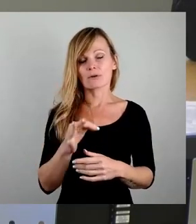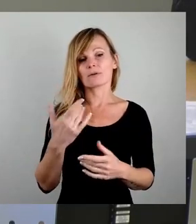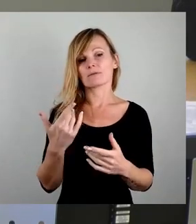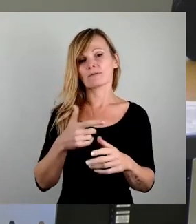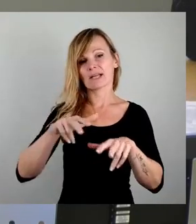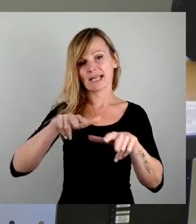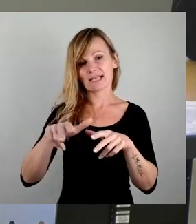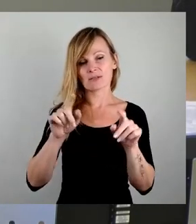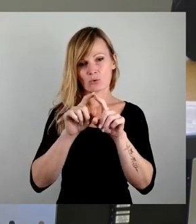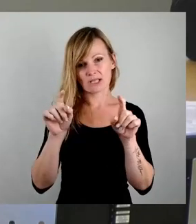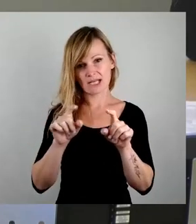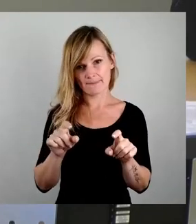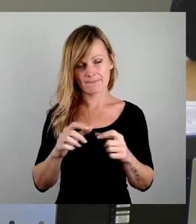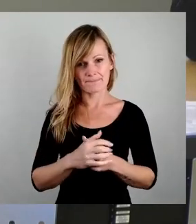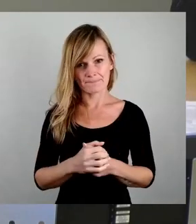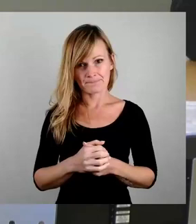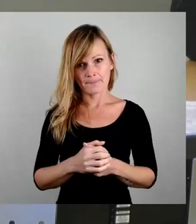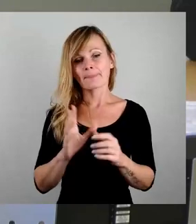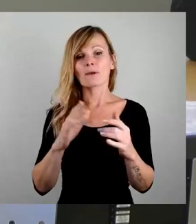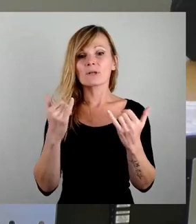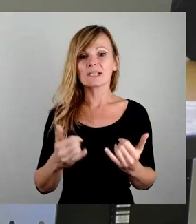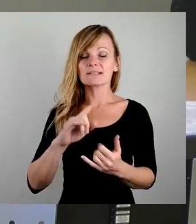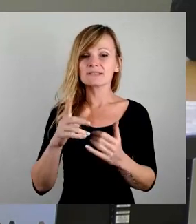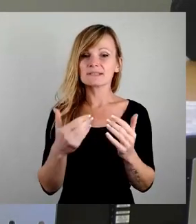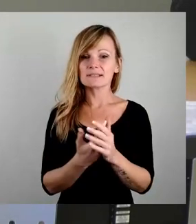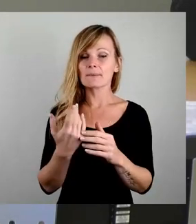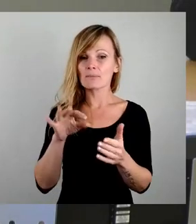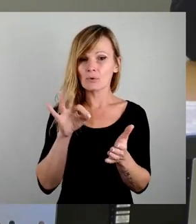Verkehrsunternehmen. Und jetzt eben an dem Punkt, an dem wir hier